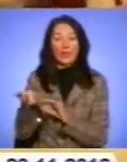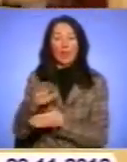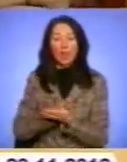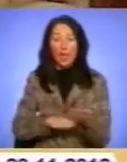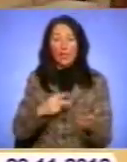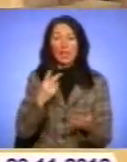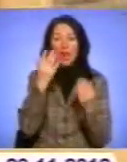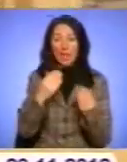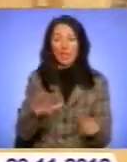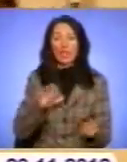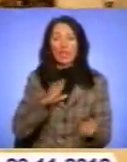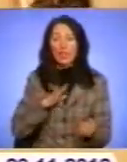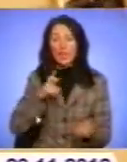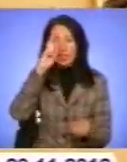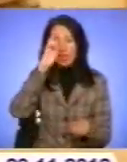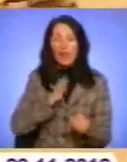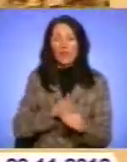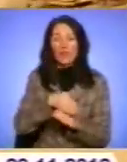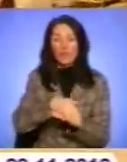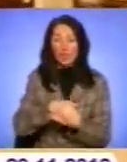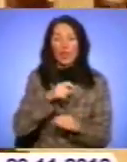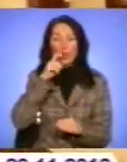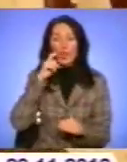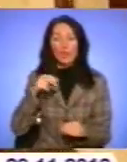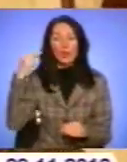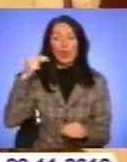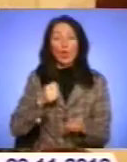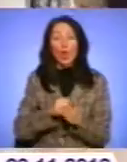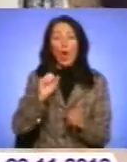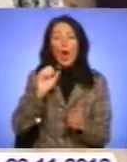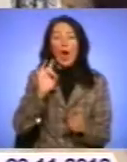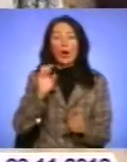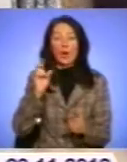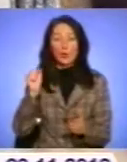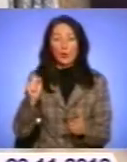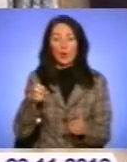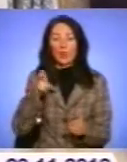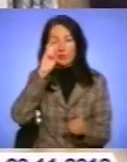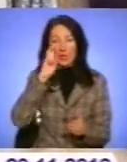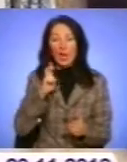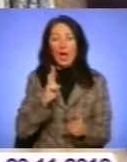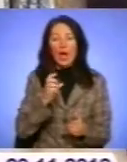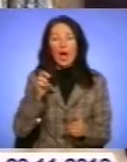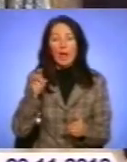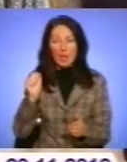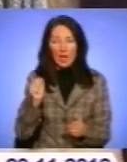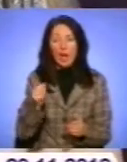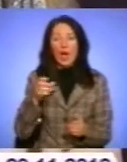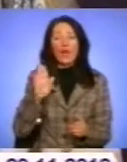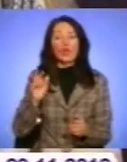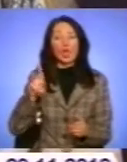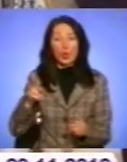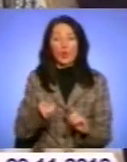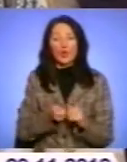Два дні тривав державний візит українського президента до арабської монархії Катар. З еміром цієї країни Віктор Янукович обмінявся високими